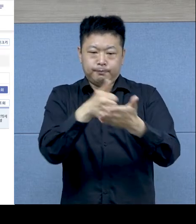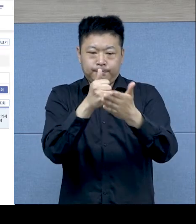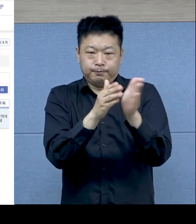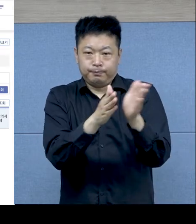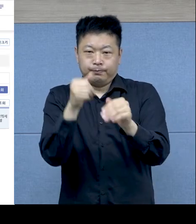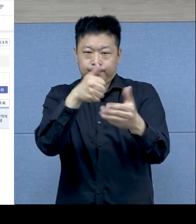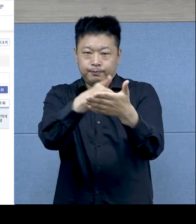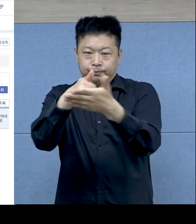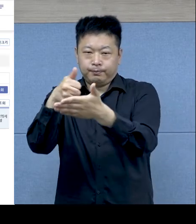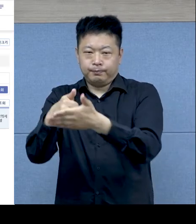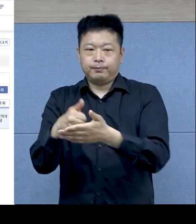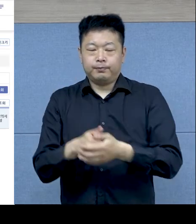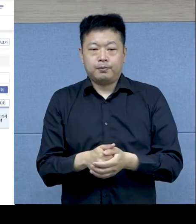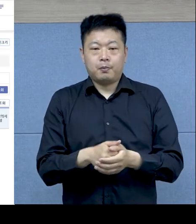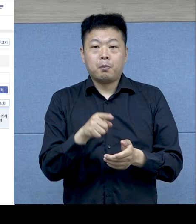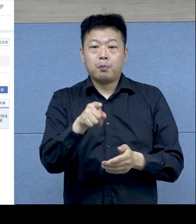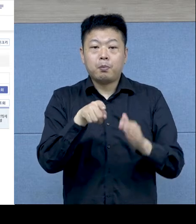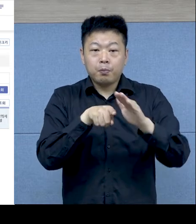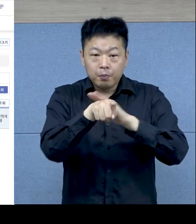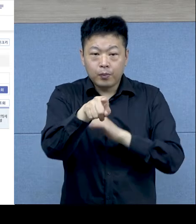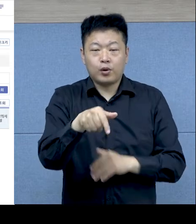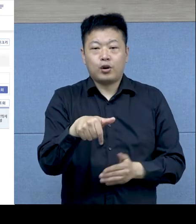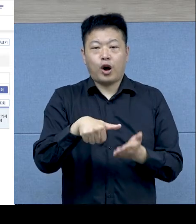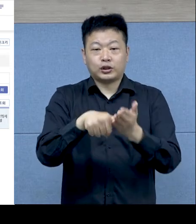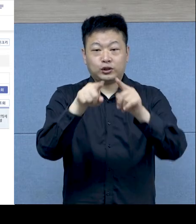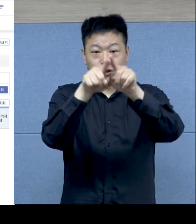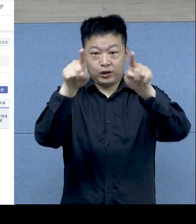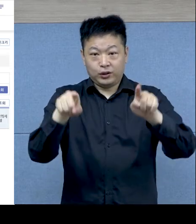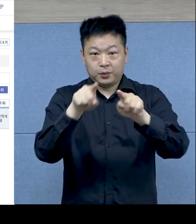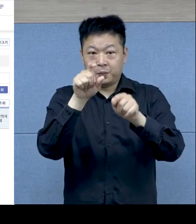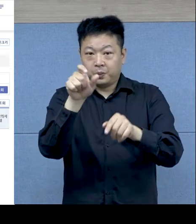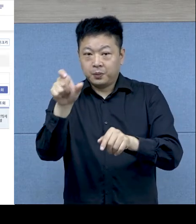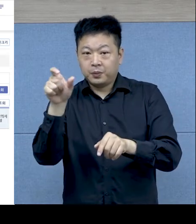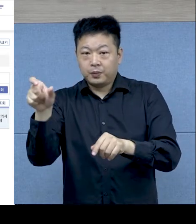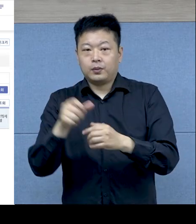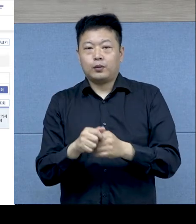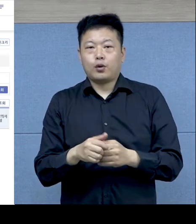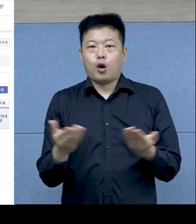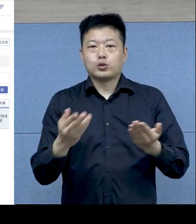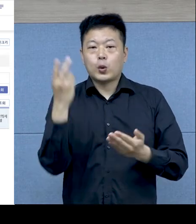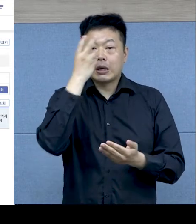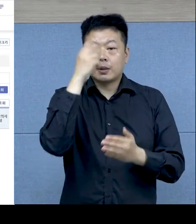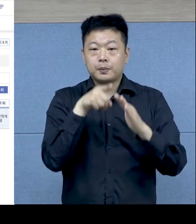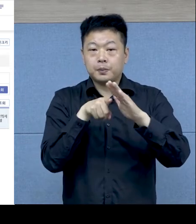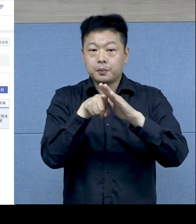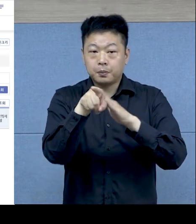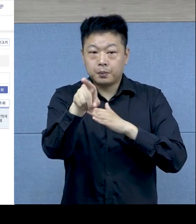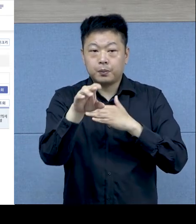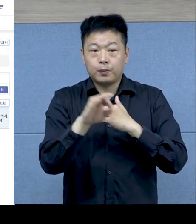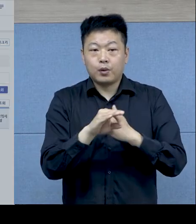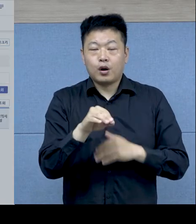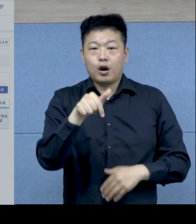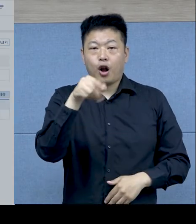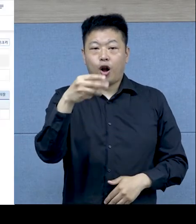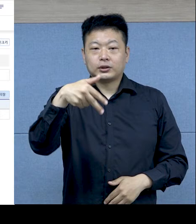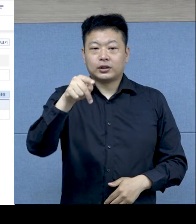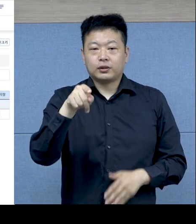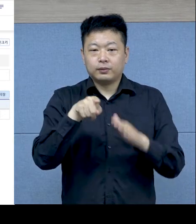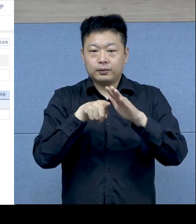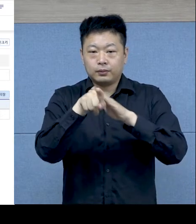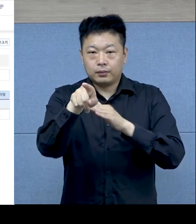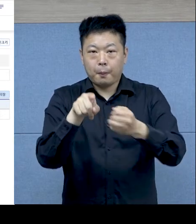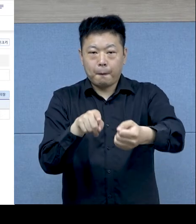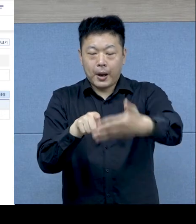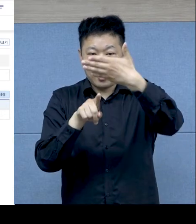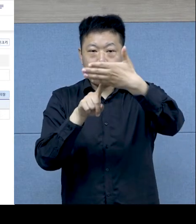것이 있는데요. 바로 결제선 관리입니다. 요거는 업무 관리로 들어가셔서 결제선 관리를 클릭해 주시면요. 이런